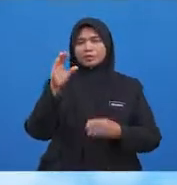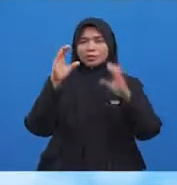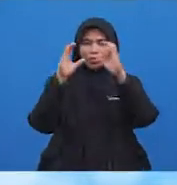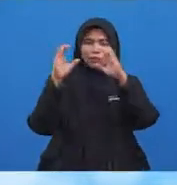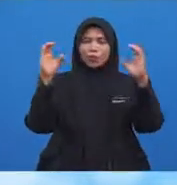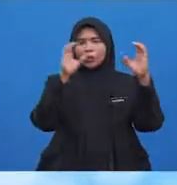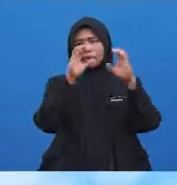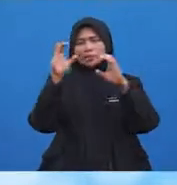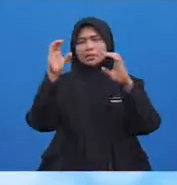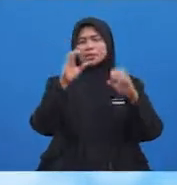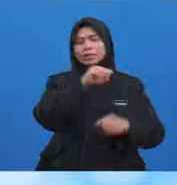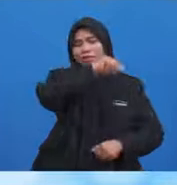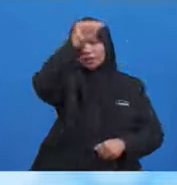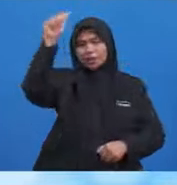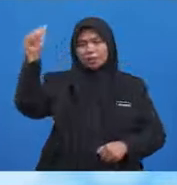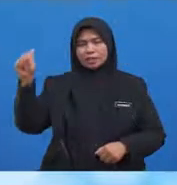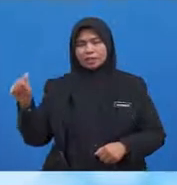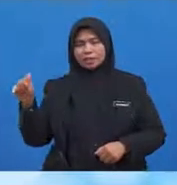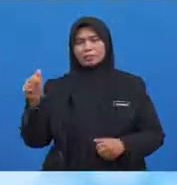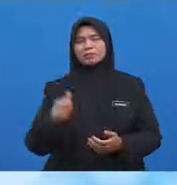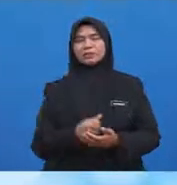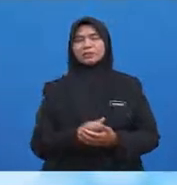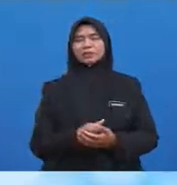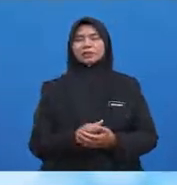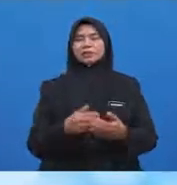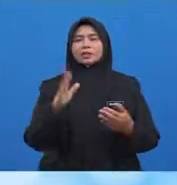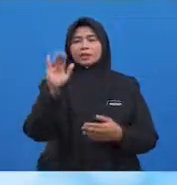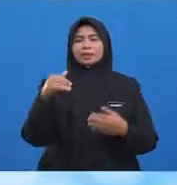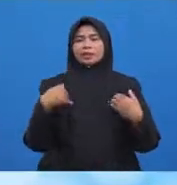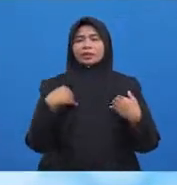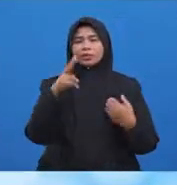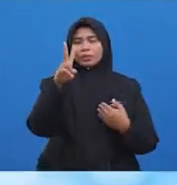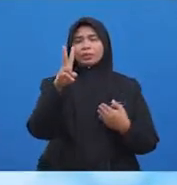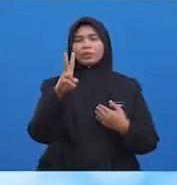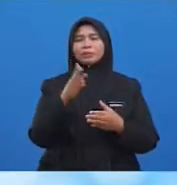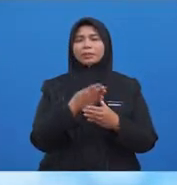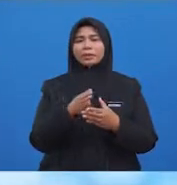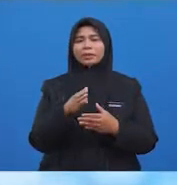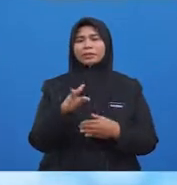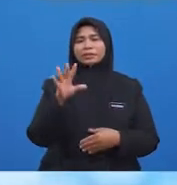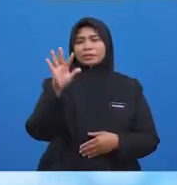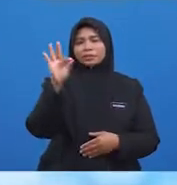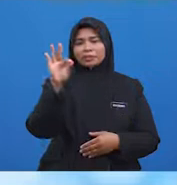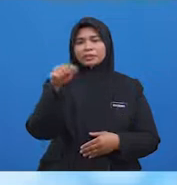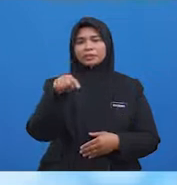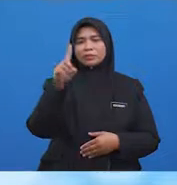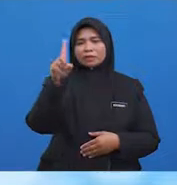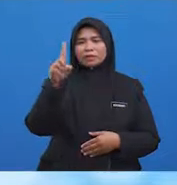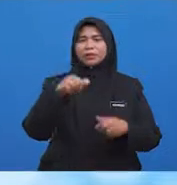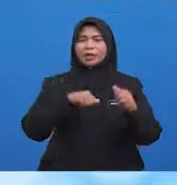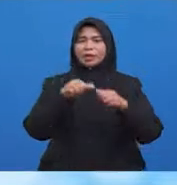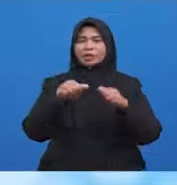yang terdiri daripada dua subtopik yaitu 90-an satu